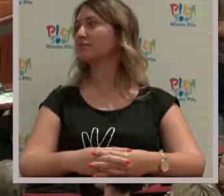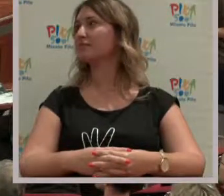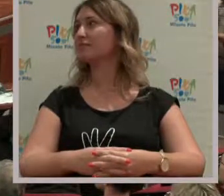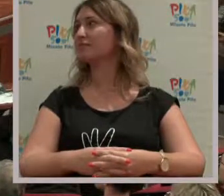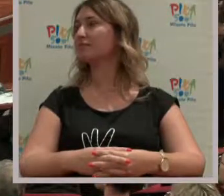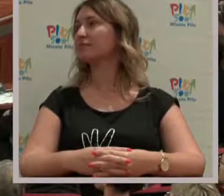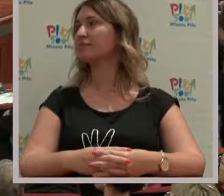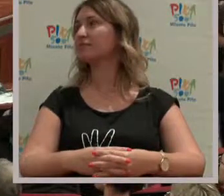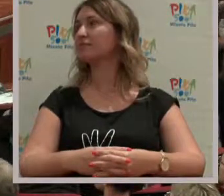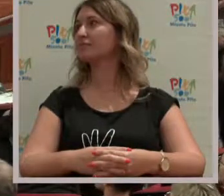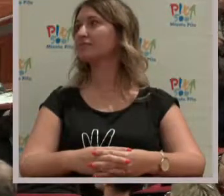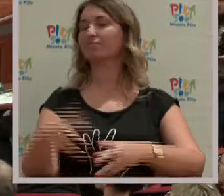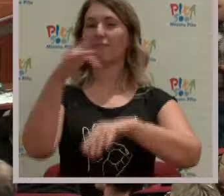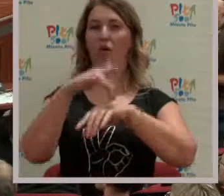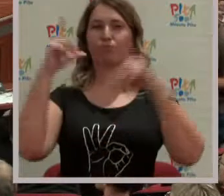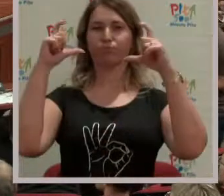Dziękuję.